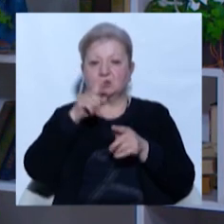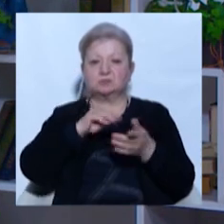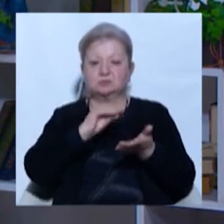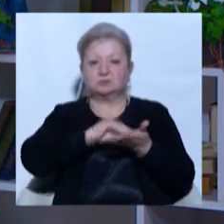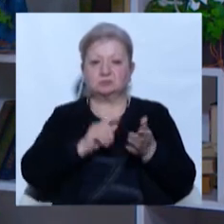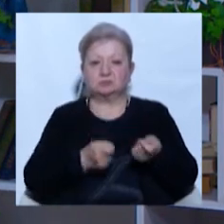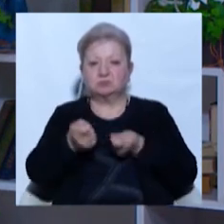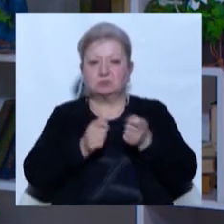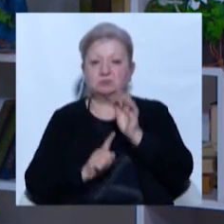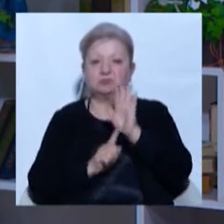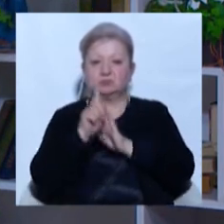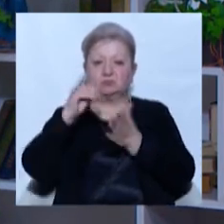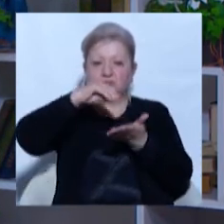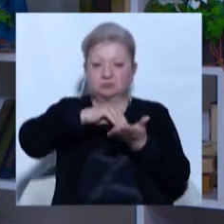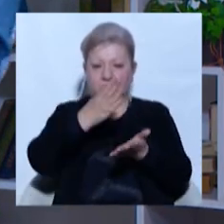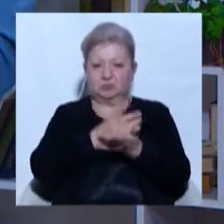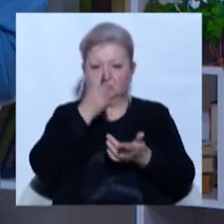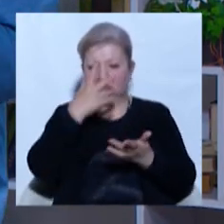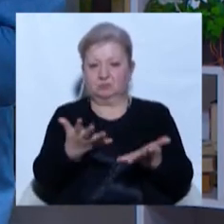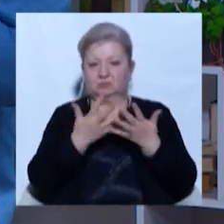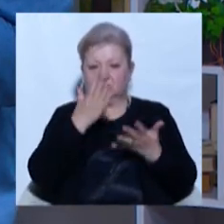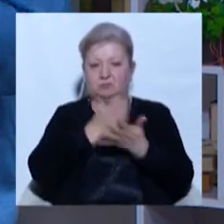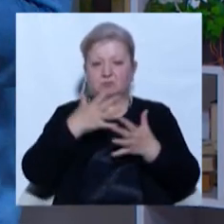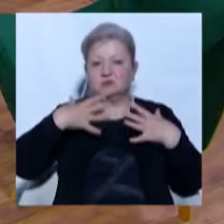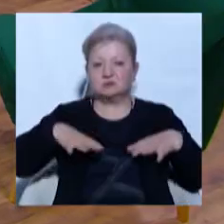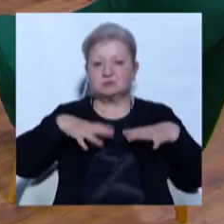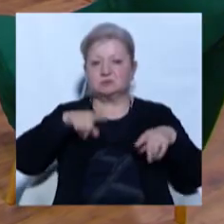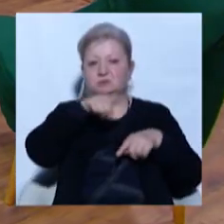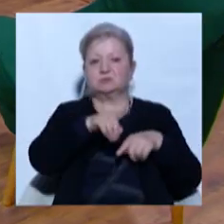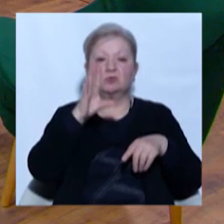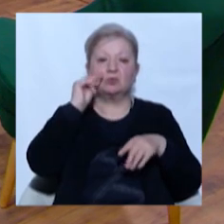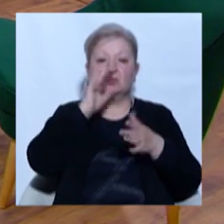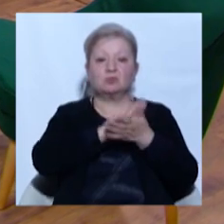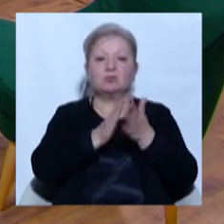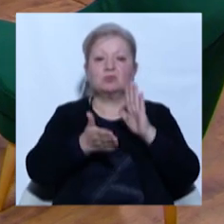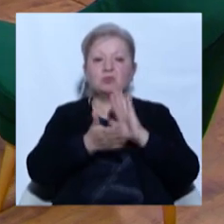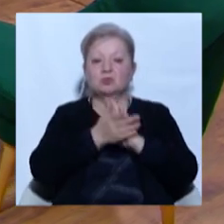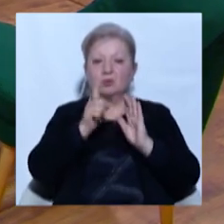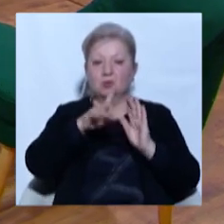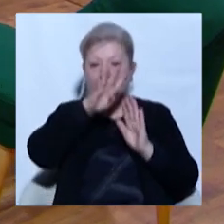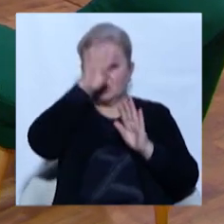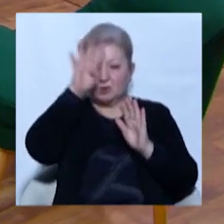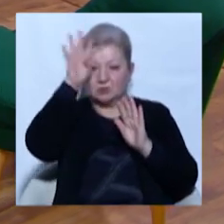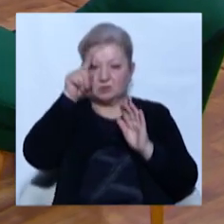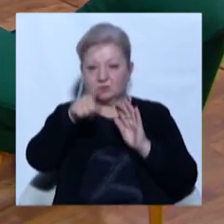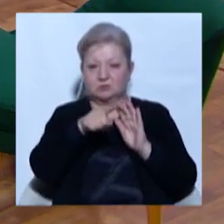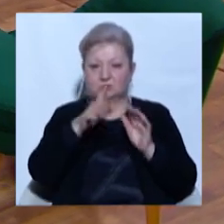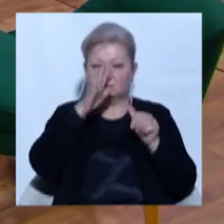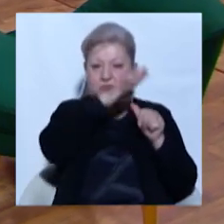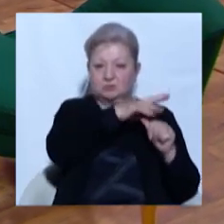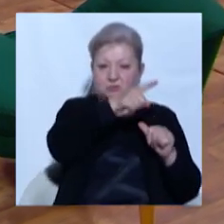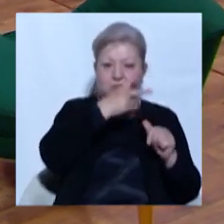რაც პრაქტიკულად კარგად ასახავდა საქართველოს იმდროინდელ მდგომარეობას. ირანის ზეგავლენა პრაქტიკულად